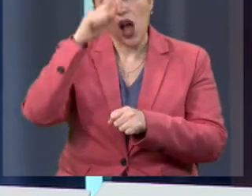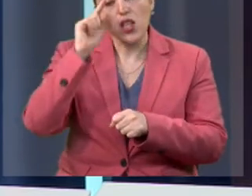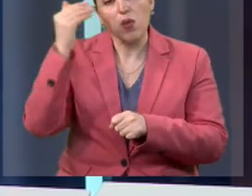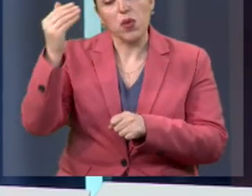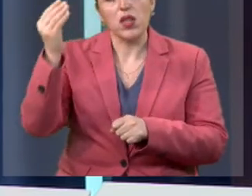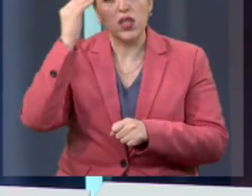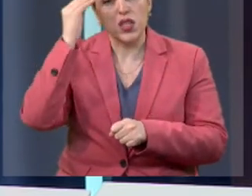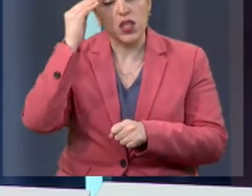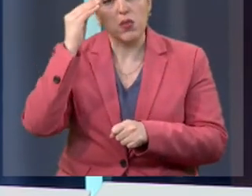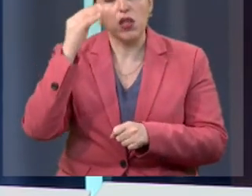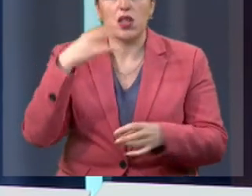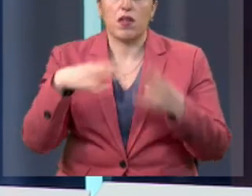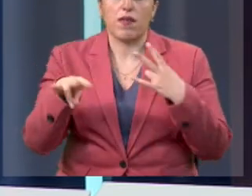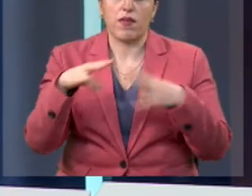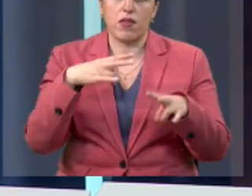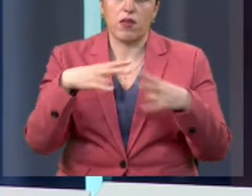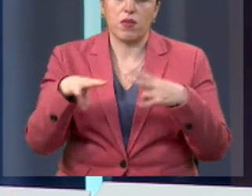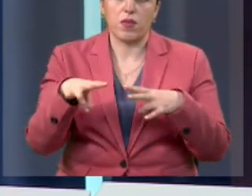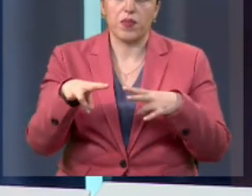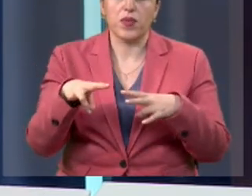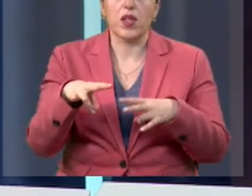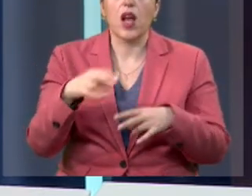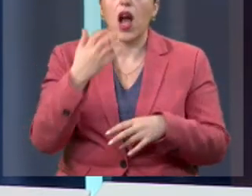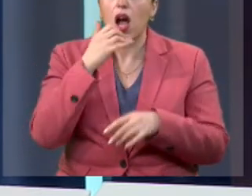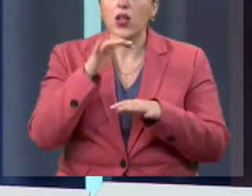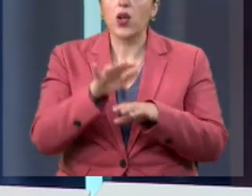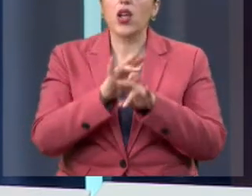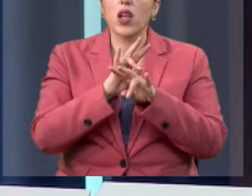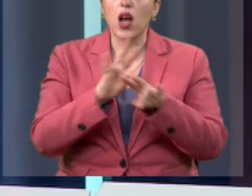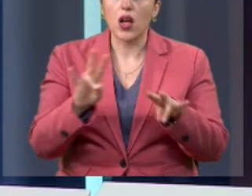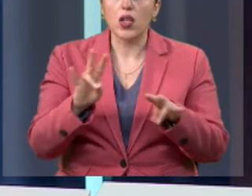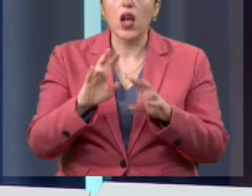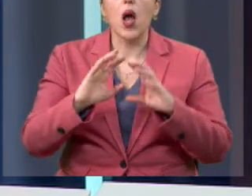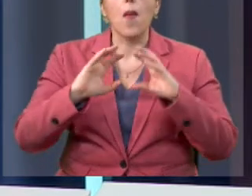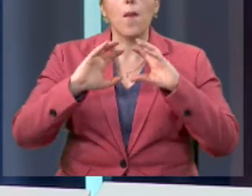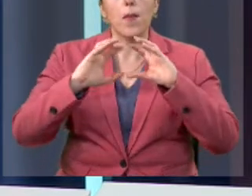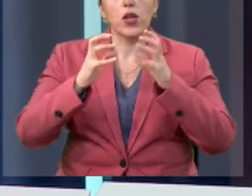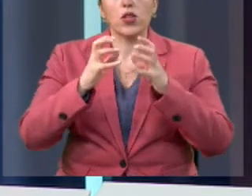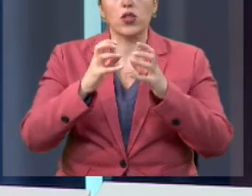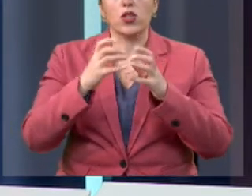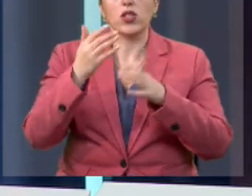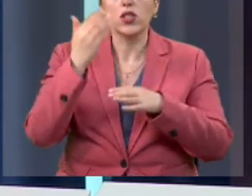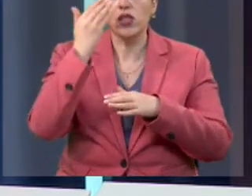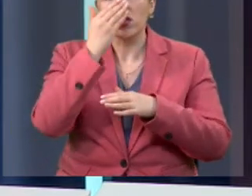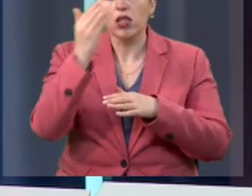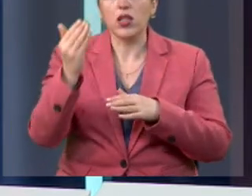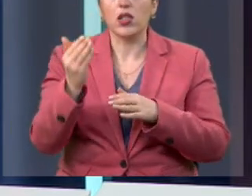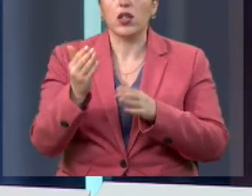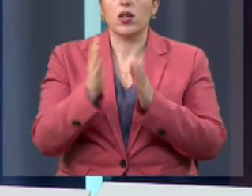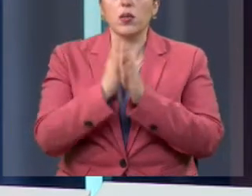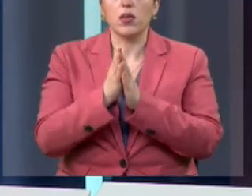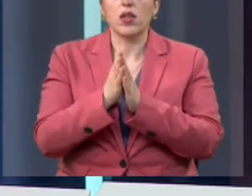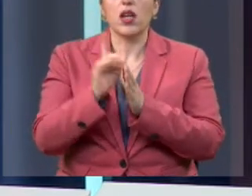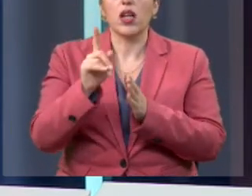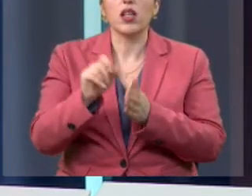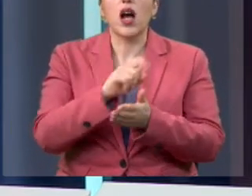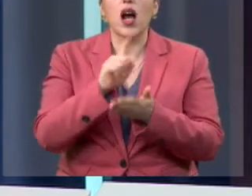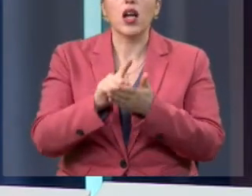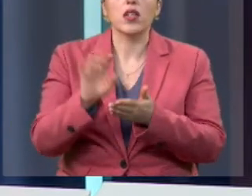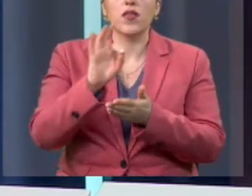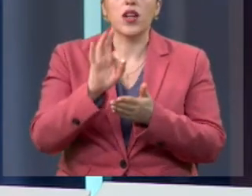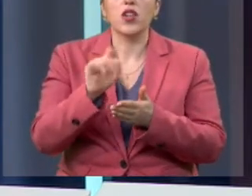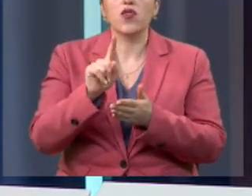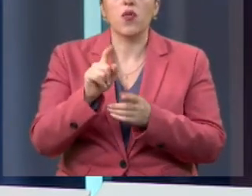ադրբեջանական կողմի ակնհայտ միջամտությամբ։ Արտգործնախարարությունը միջազգային հանրությունից հստակ արձագանք է ակնկալում, ինչպես